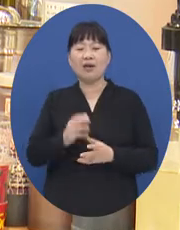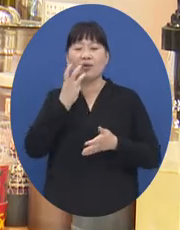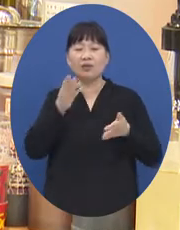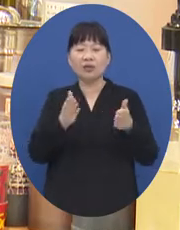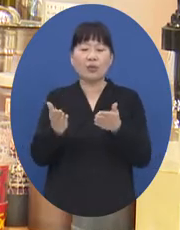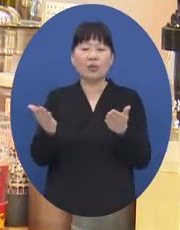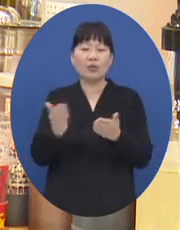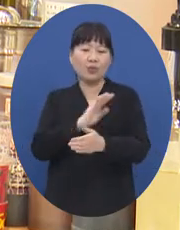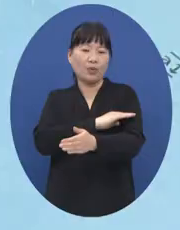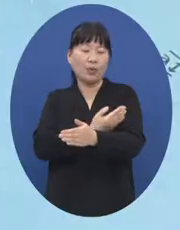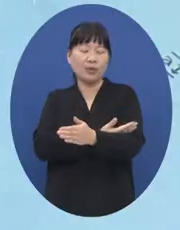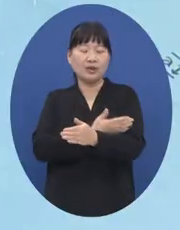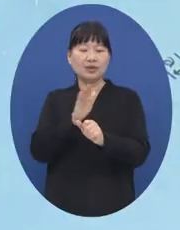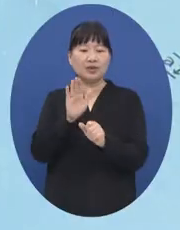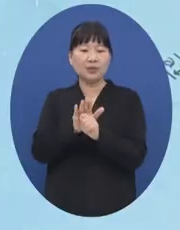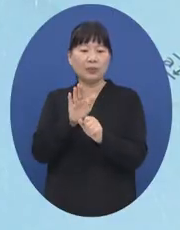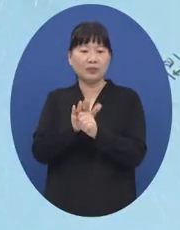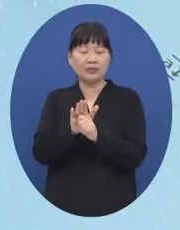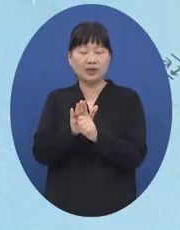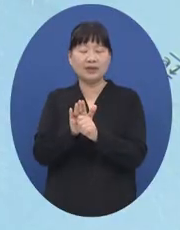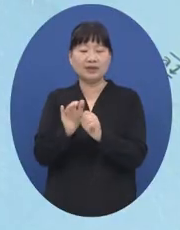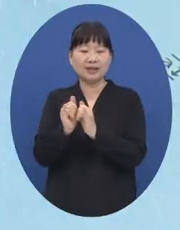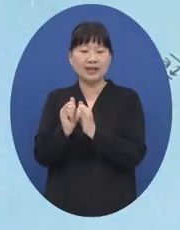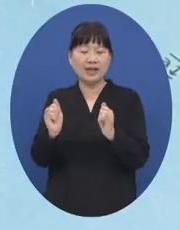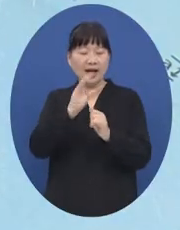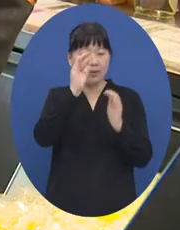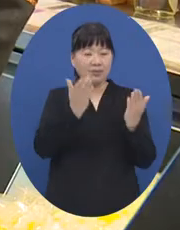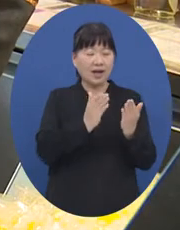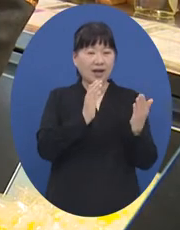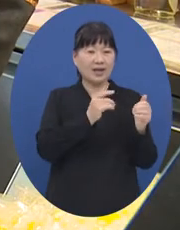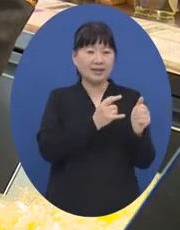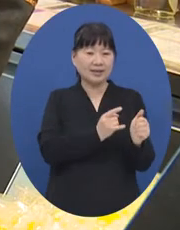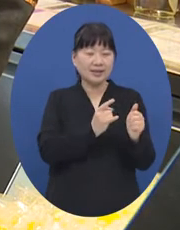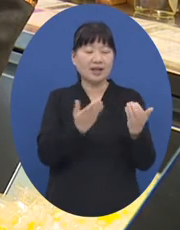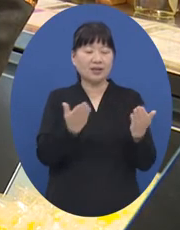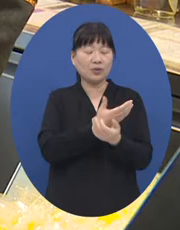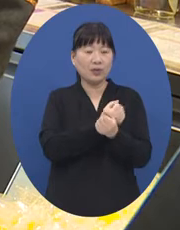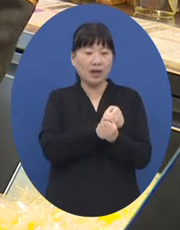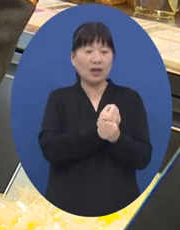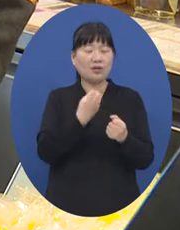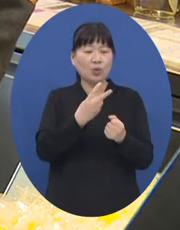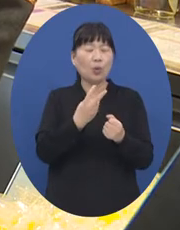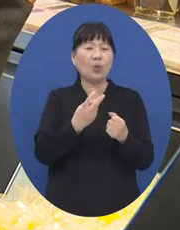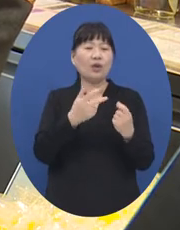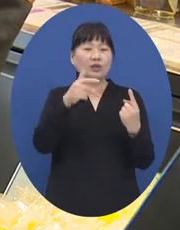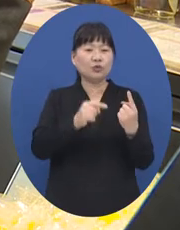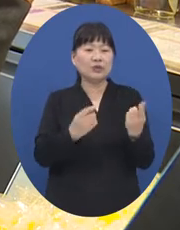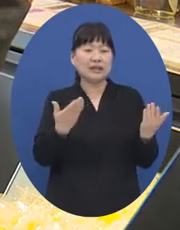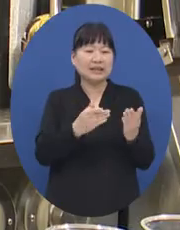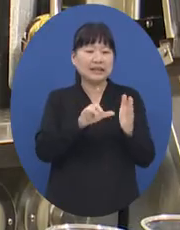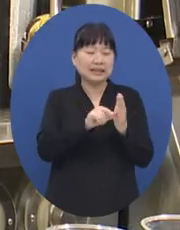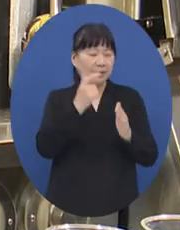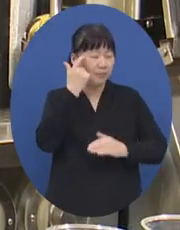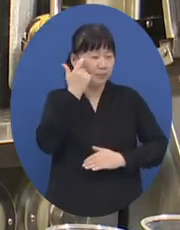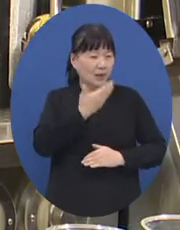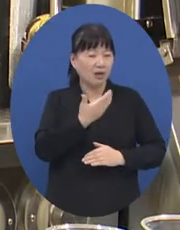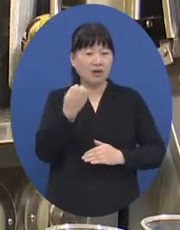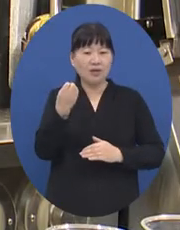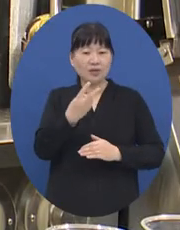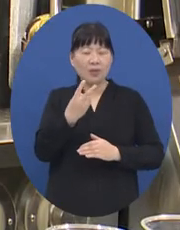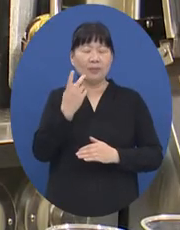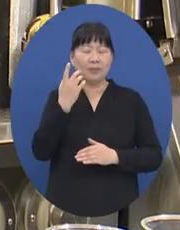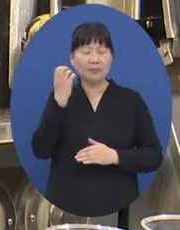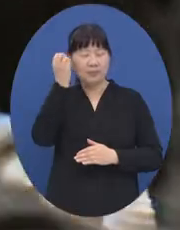경기도 노동권익서포터즈가 아르바이트생에게 근무시간과 근로계약서 작성 여부 등을 물어봅니다. 또